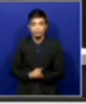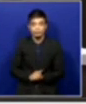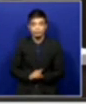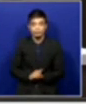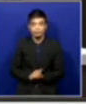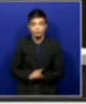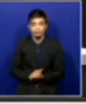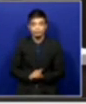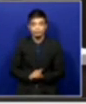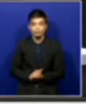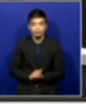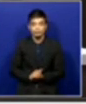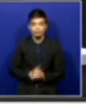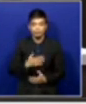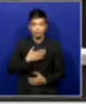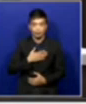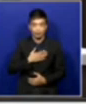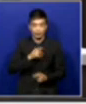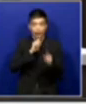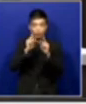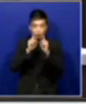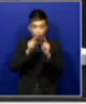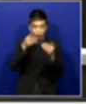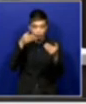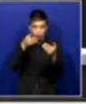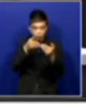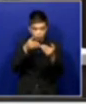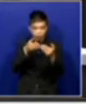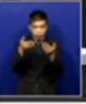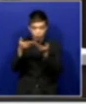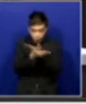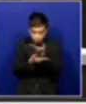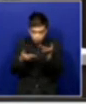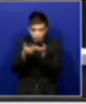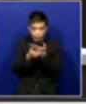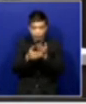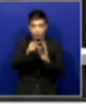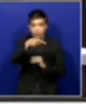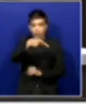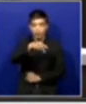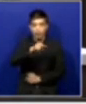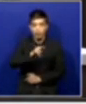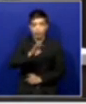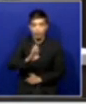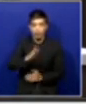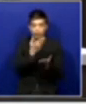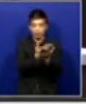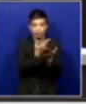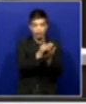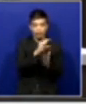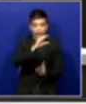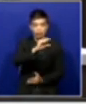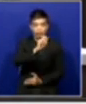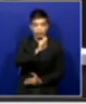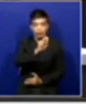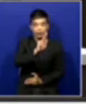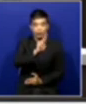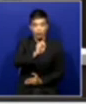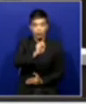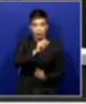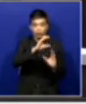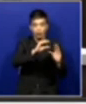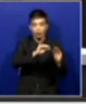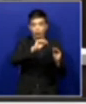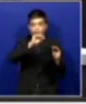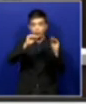างพระราชบัญญัติโอนงบประมาณรายจ่ายพ.ศ.ซึ่งคณะรัฐมนตรีโดยพระท่านนายกรัฐมนตรี